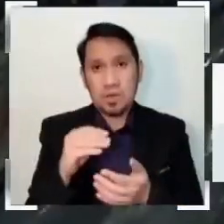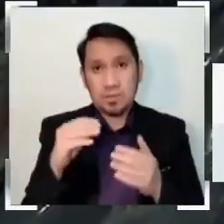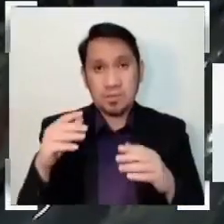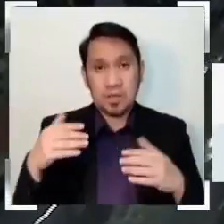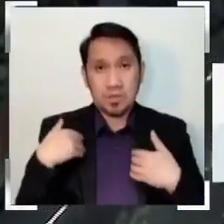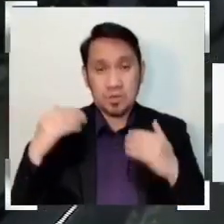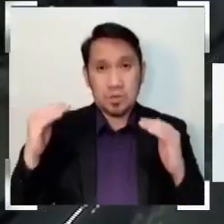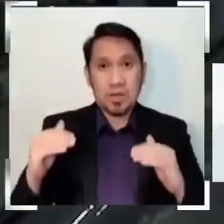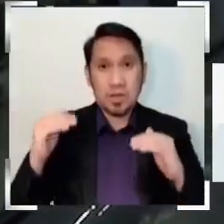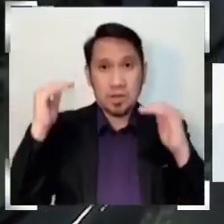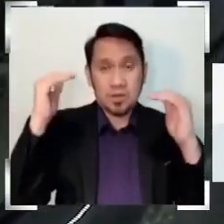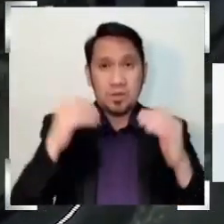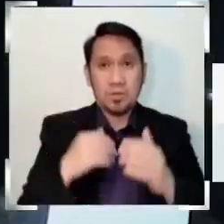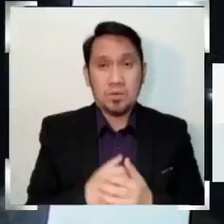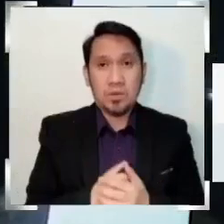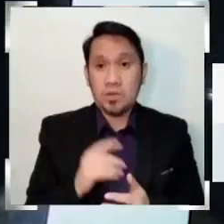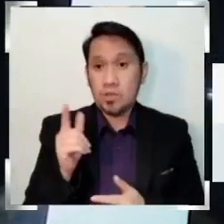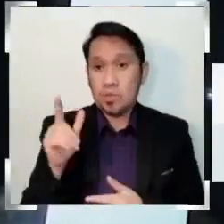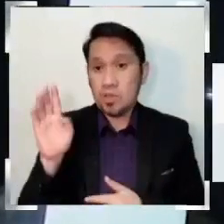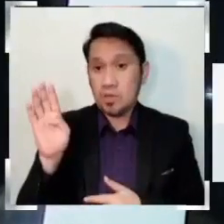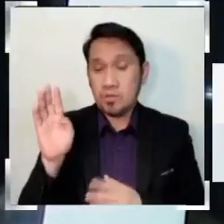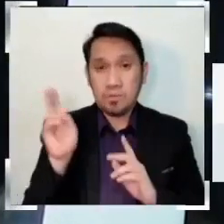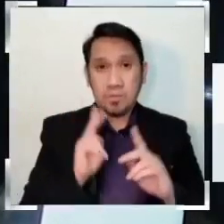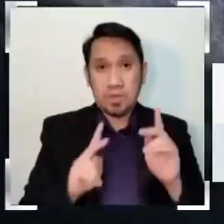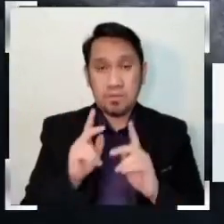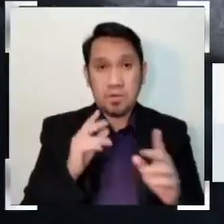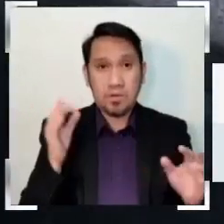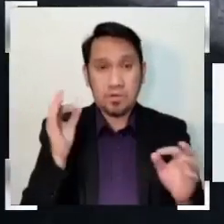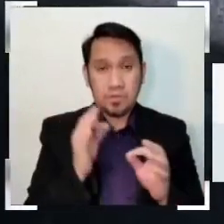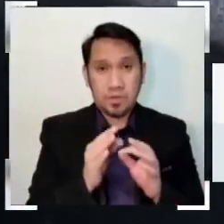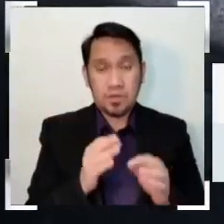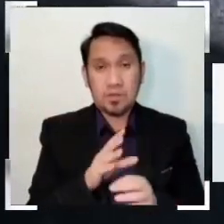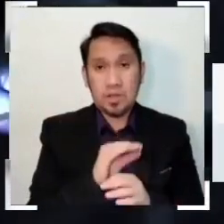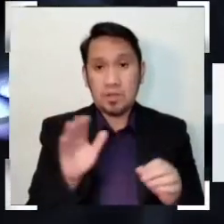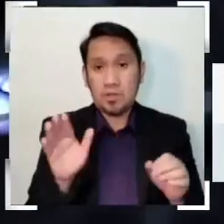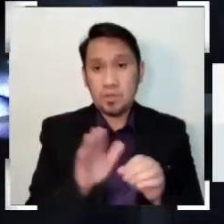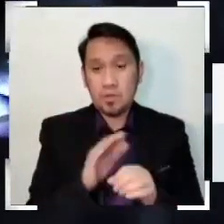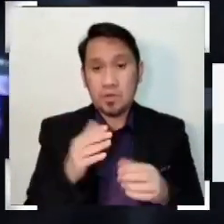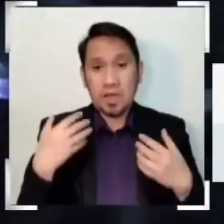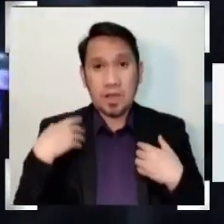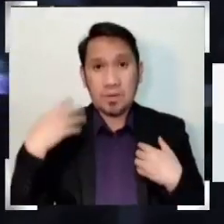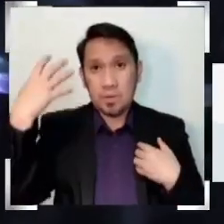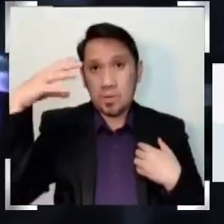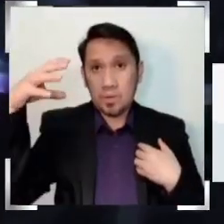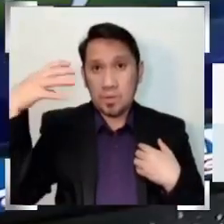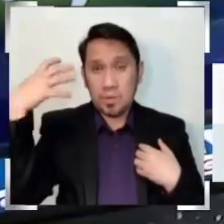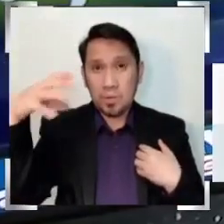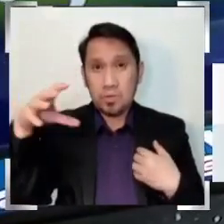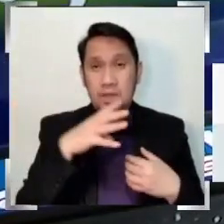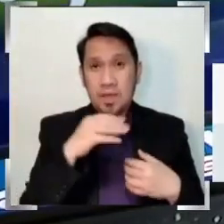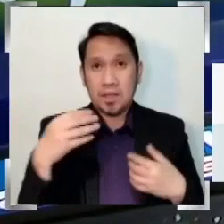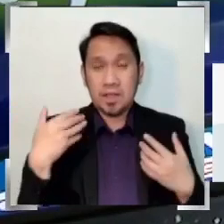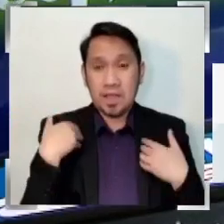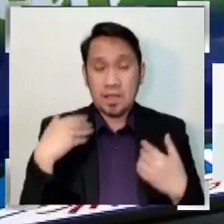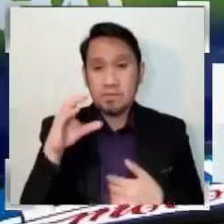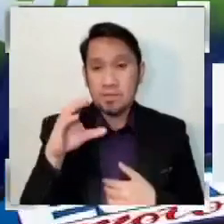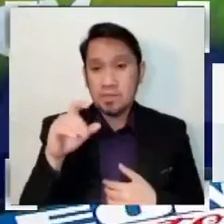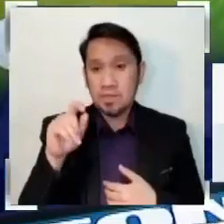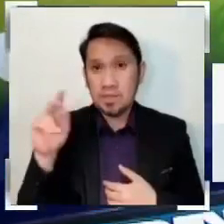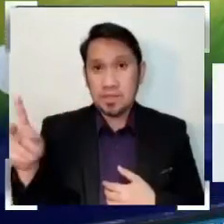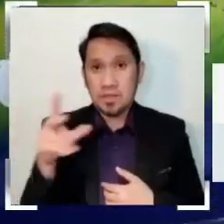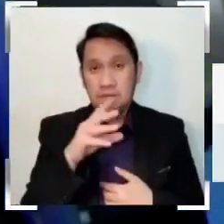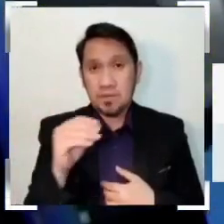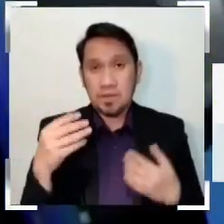ang 24 na pasahero. Punong-puno rin ito ng electric fan. May CCTV pa at emergency at